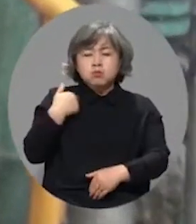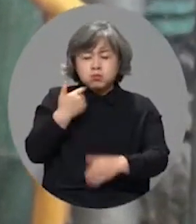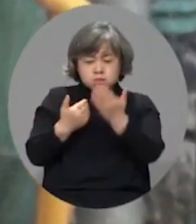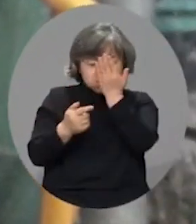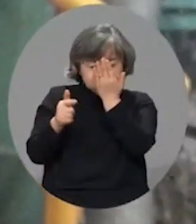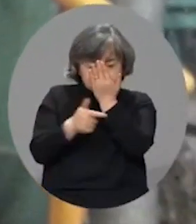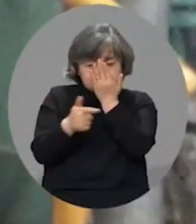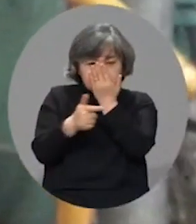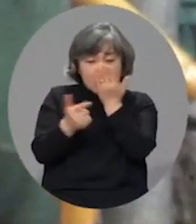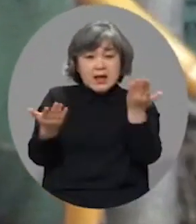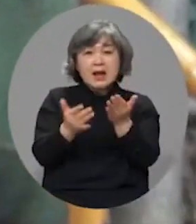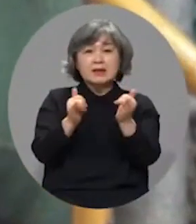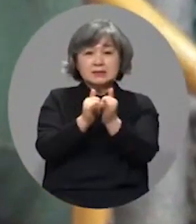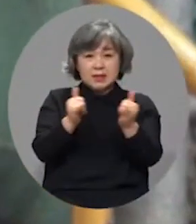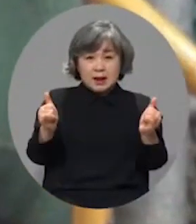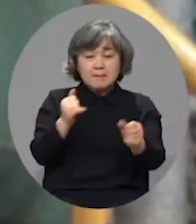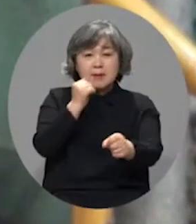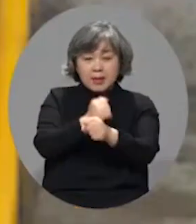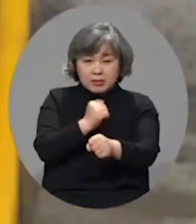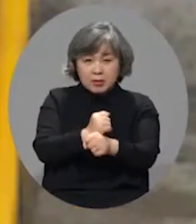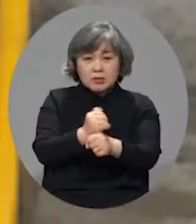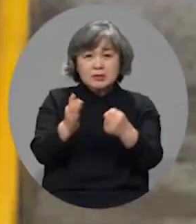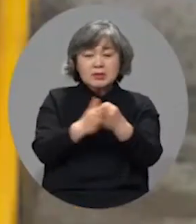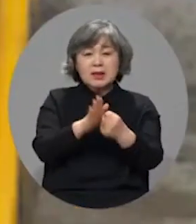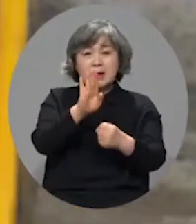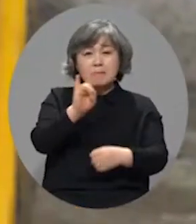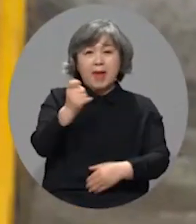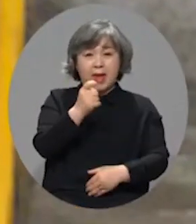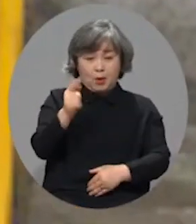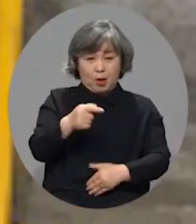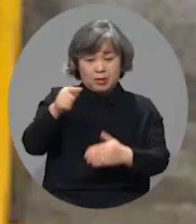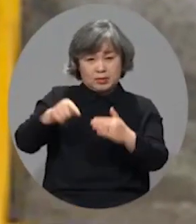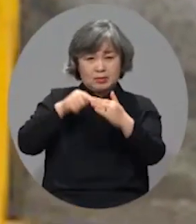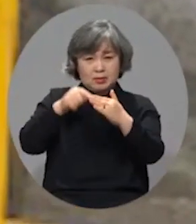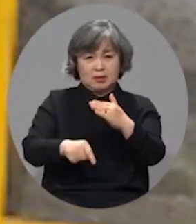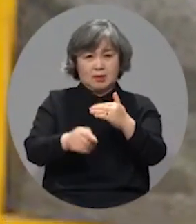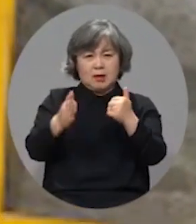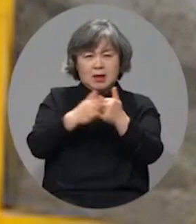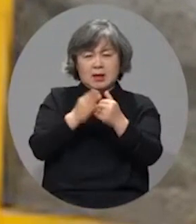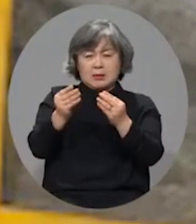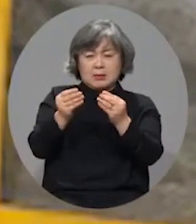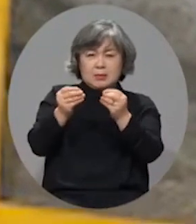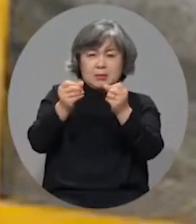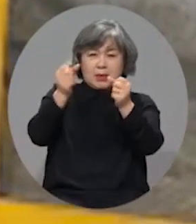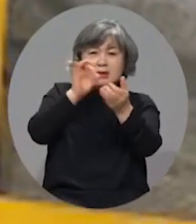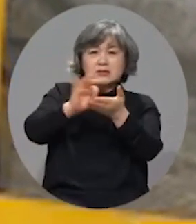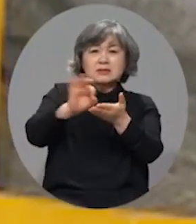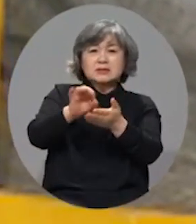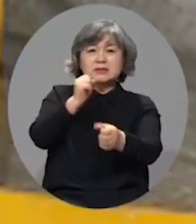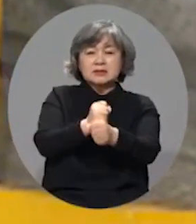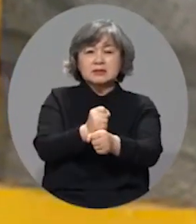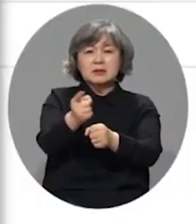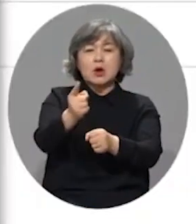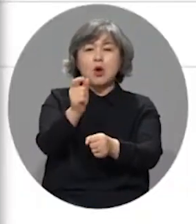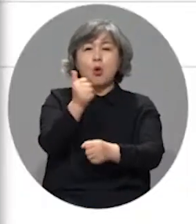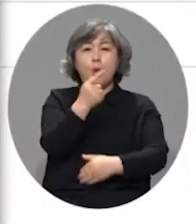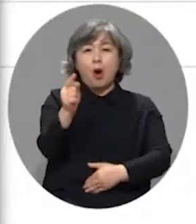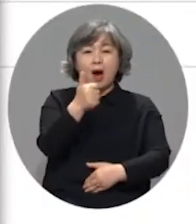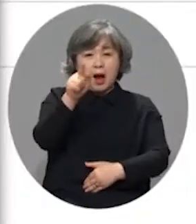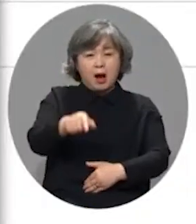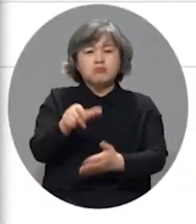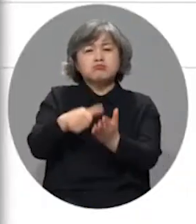용접기를 손에 쥔 노동자들이 손보려 했던 배관 내부엔 스티로폼 발포에 쓰는 인화성